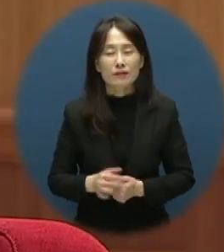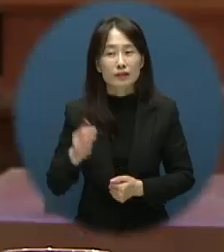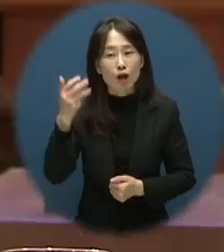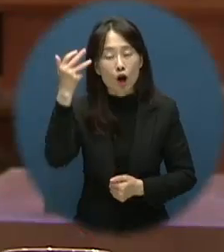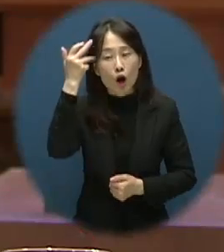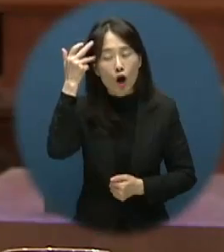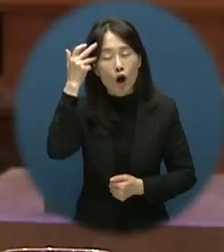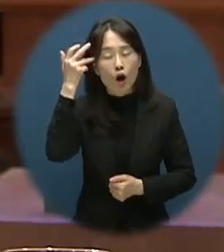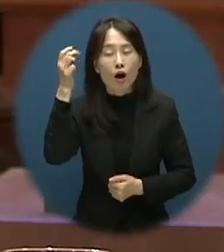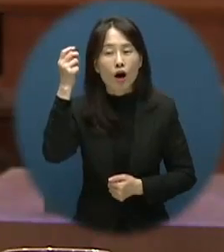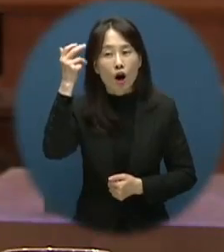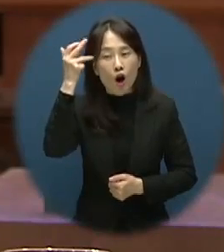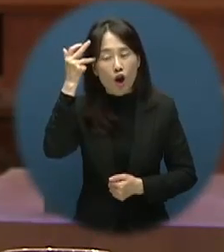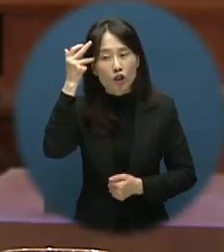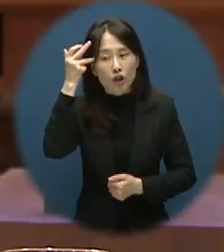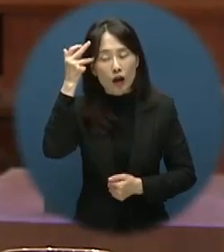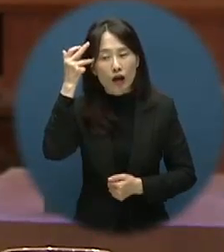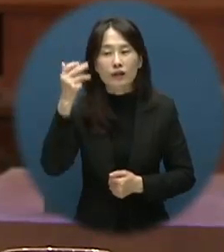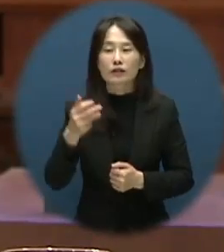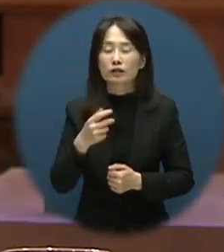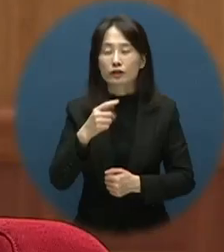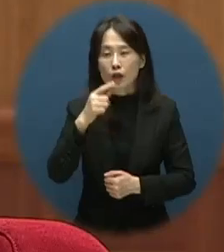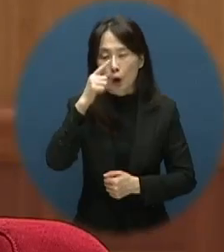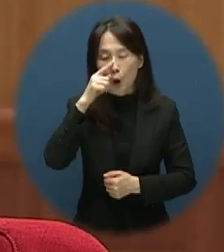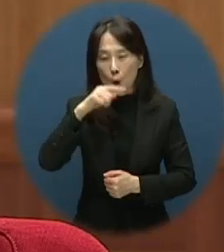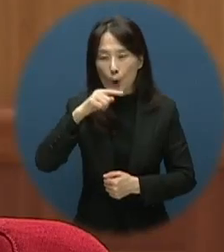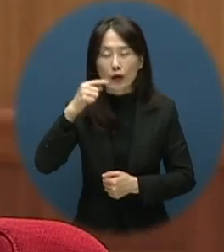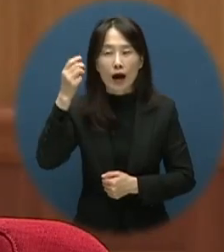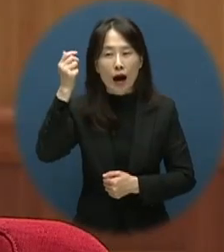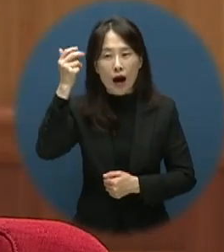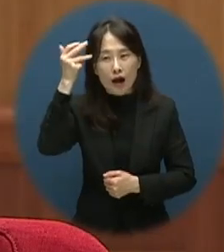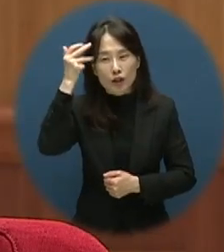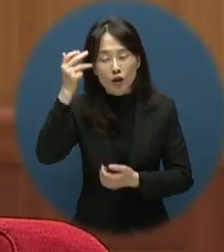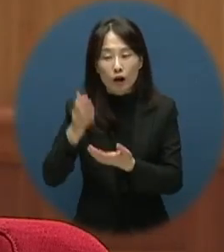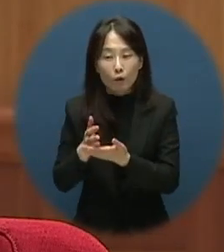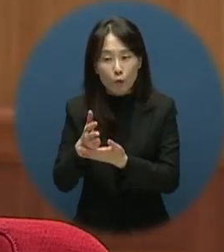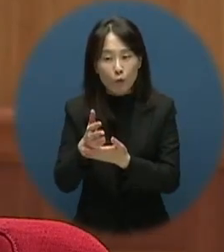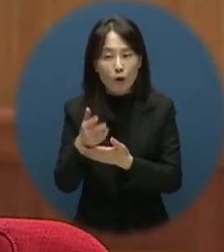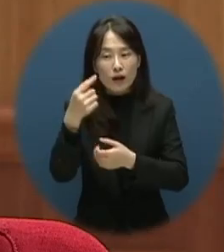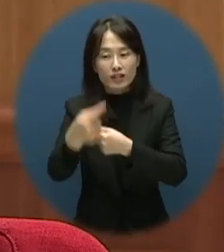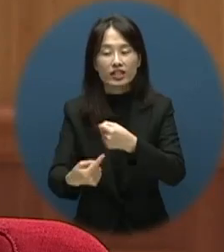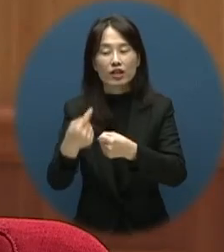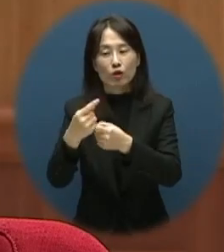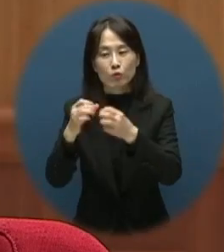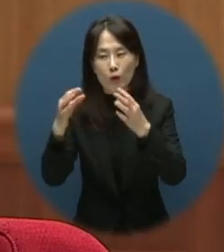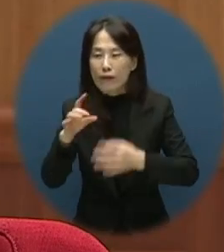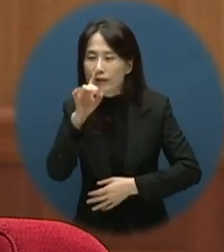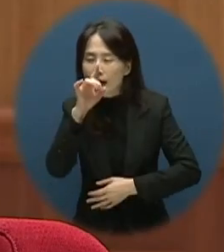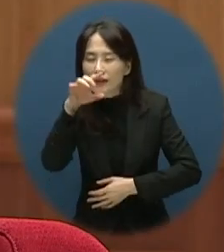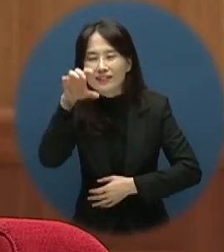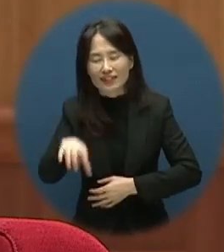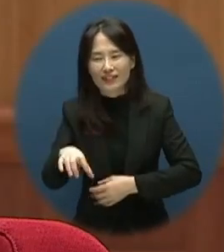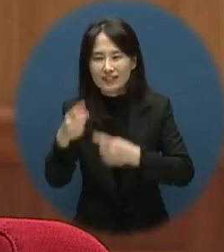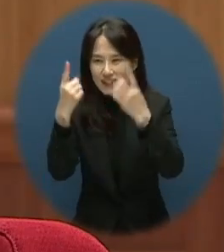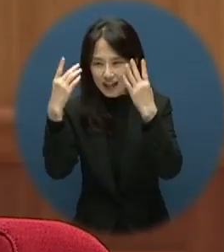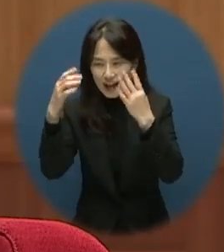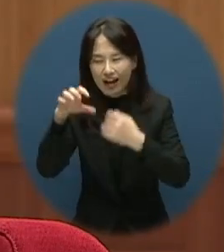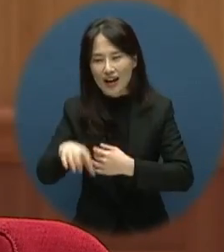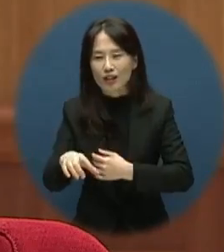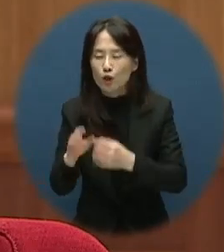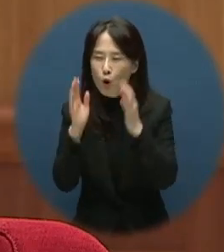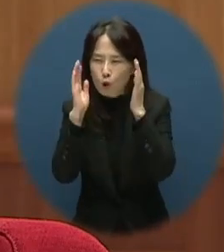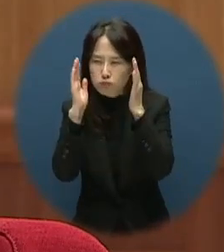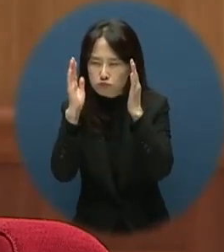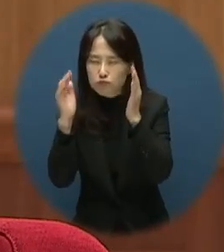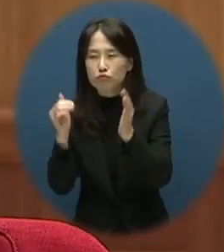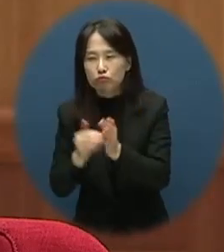철학과에서 철학과 철학과 동양 철학 거기서 한 1년 동안 한자 공부하면서 동양 철학